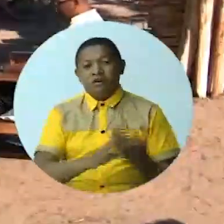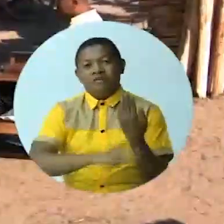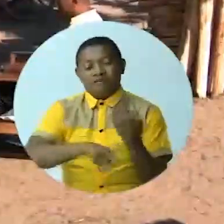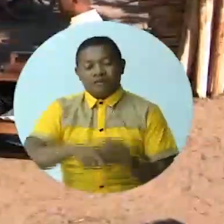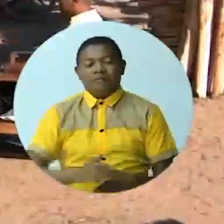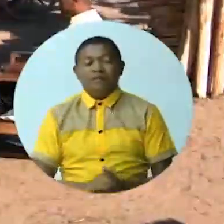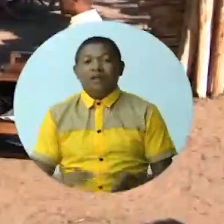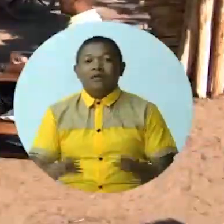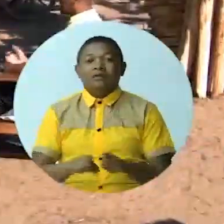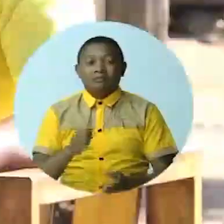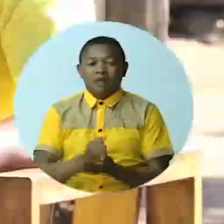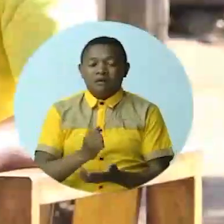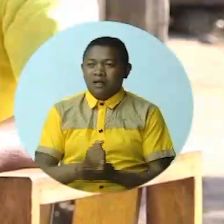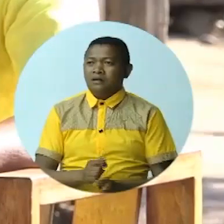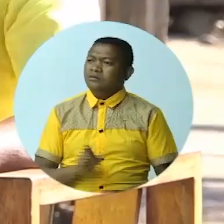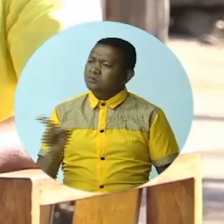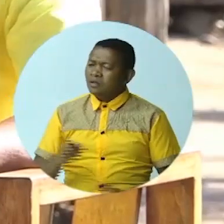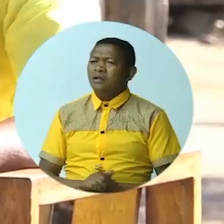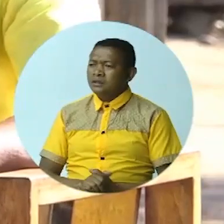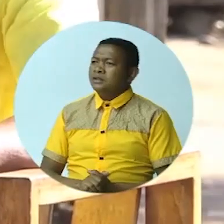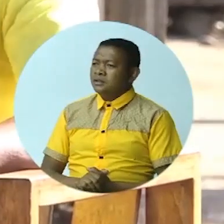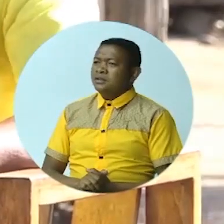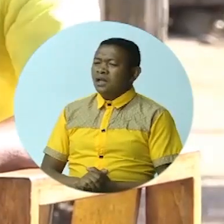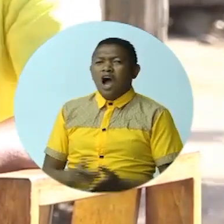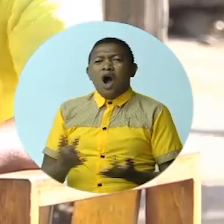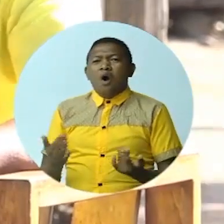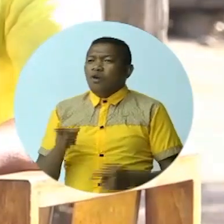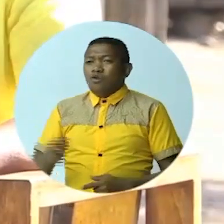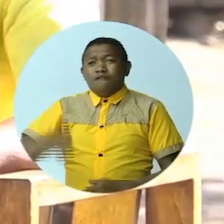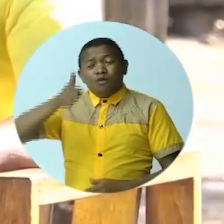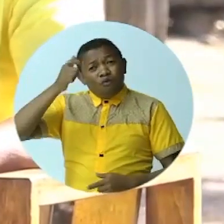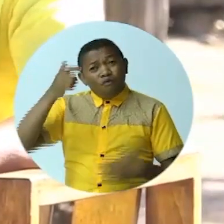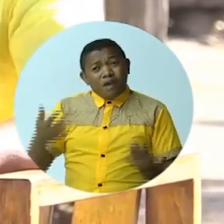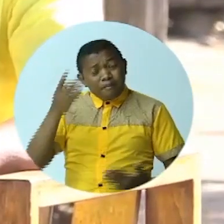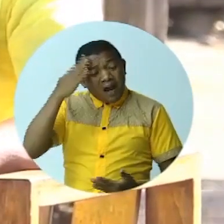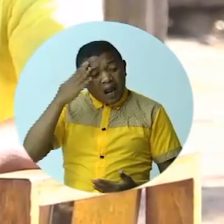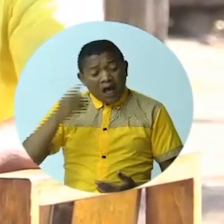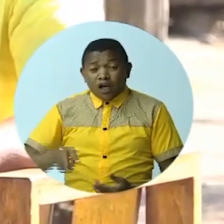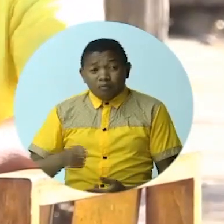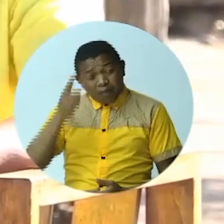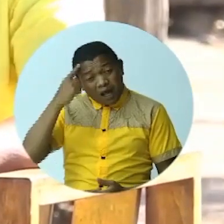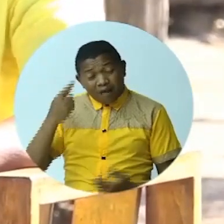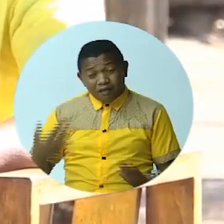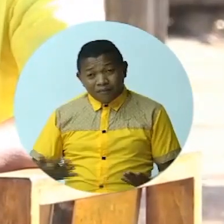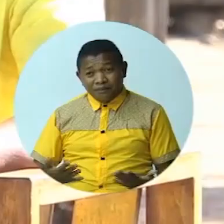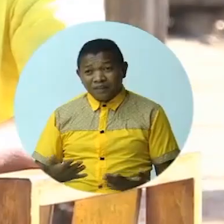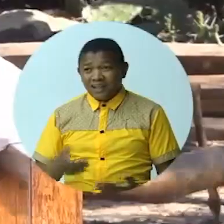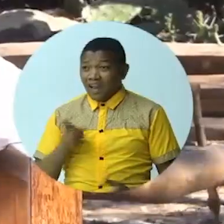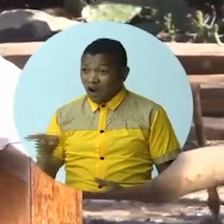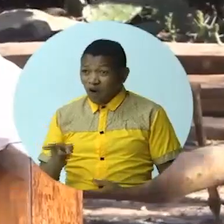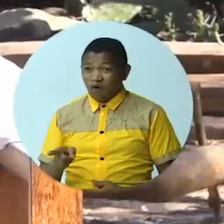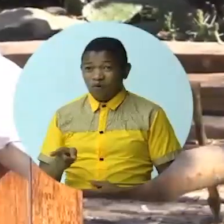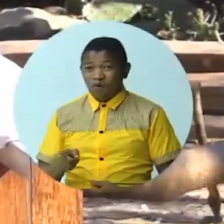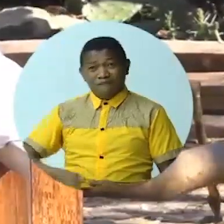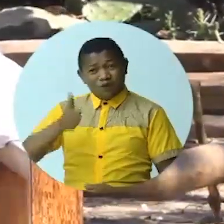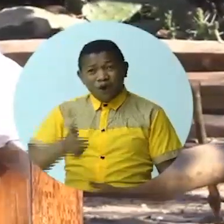zany miora tsy haiko na tsapany andriamatoa flo fa isaky ny makaty ianao zany a dia ary foana ny orany zay